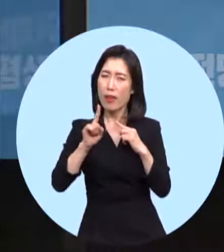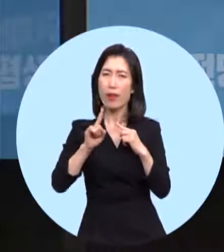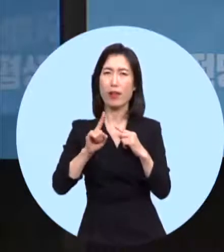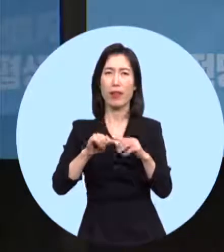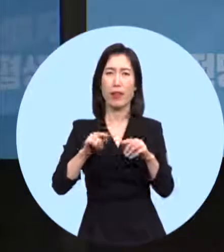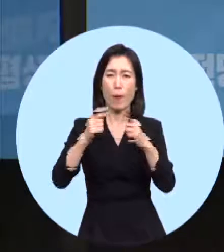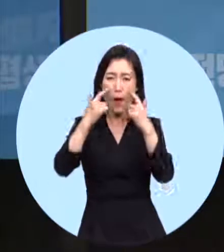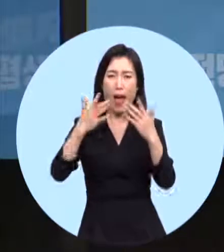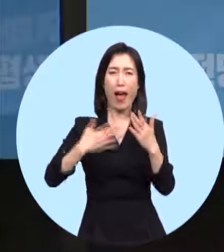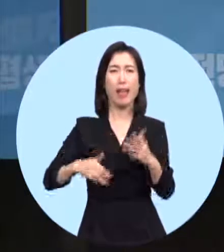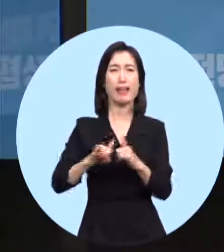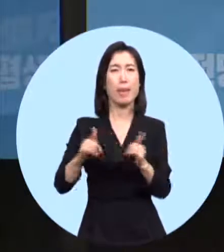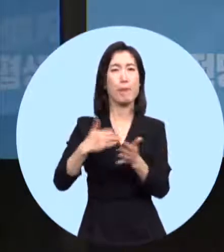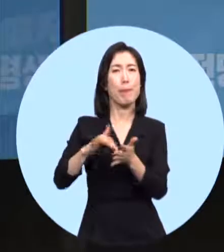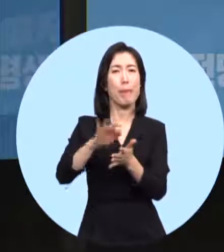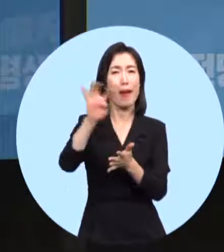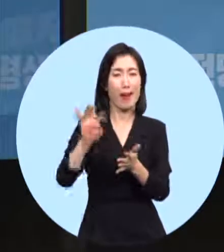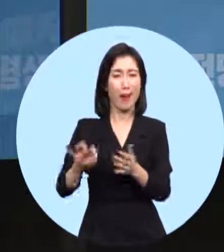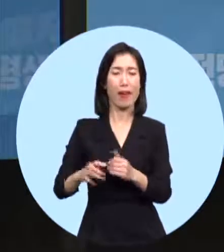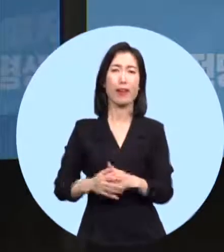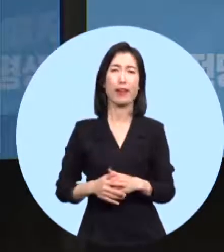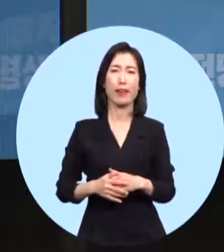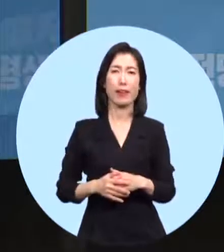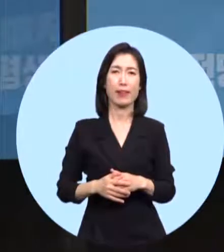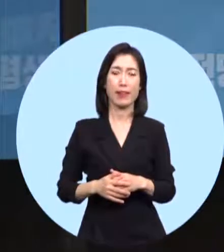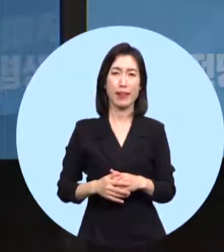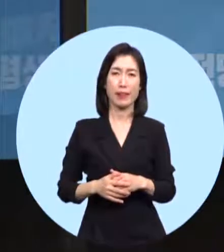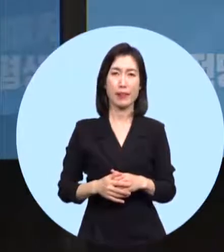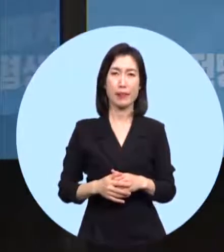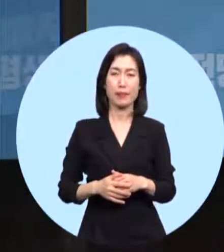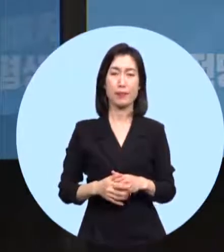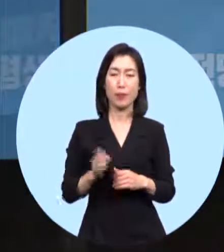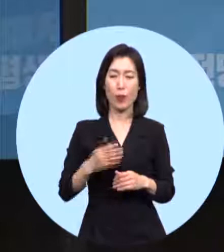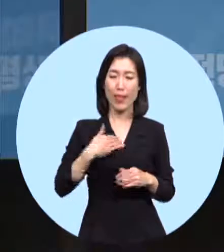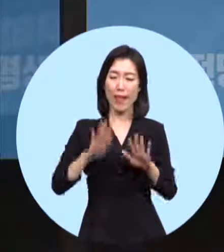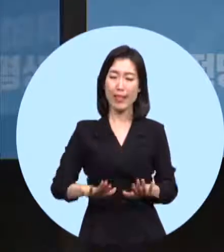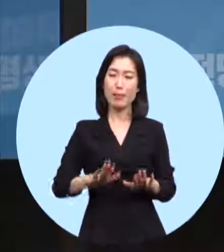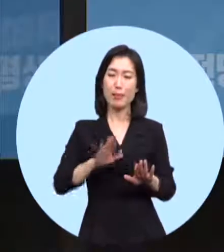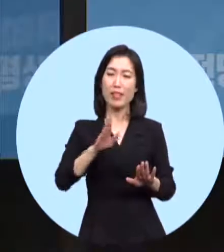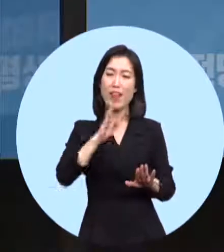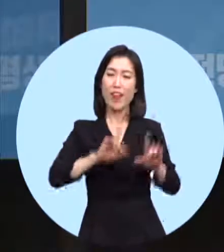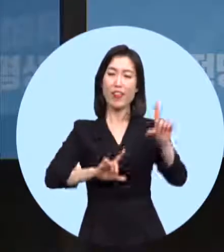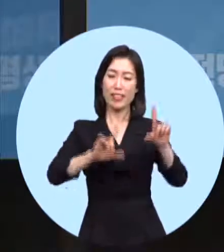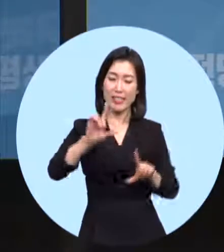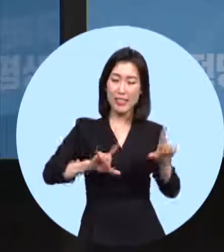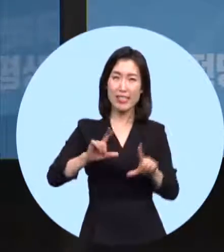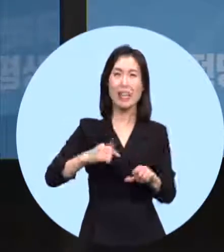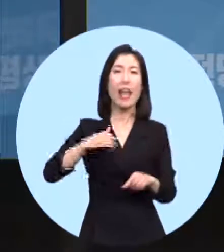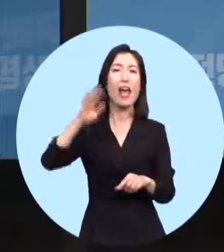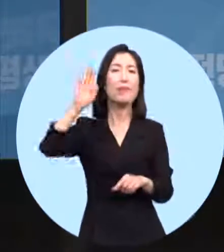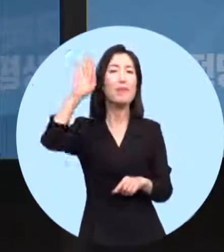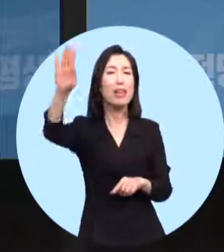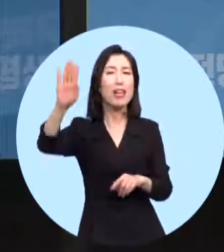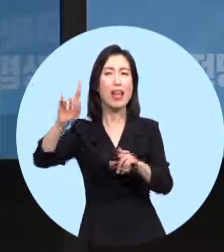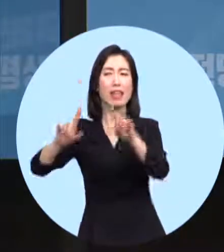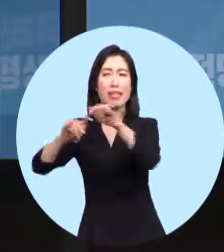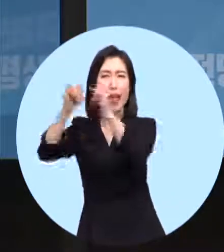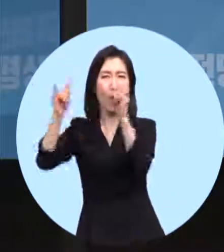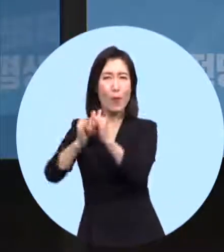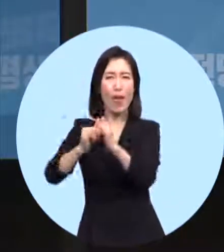그 욕구가 앞으로 내가 지금 직면해야 될 현실과 미래 사회하고 얼마만큼 맞춰서 내 삶의